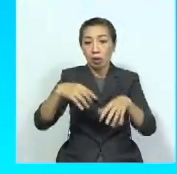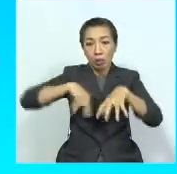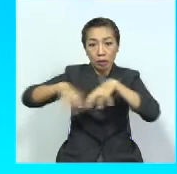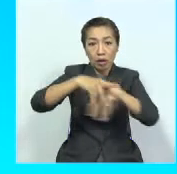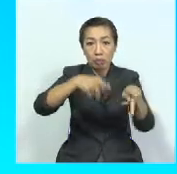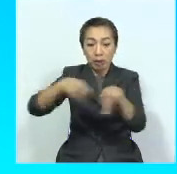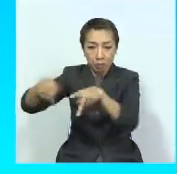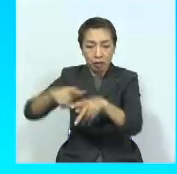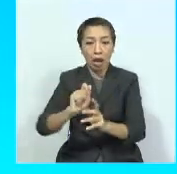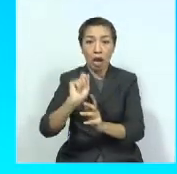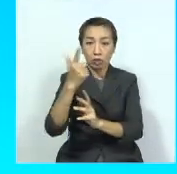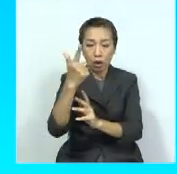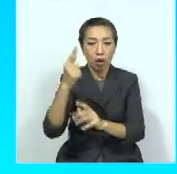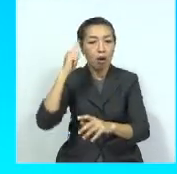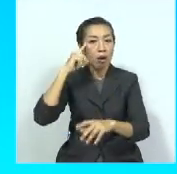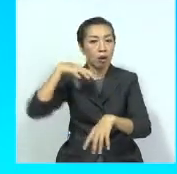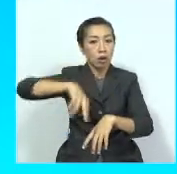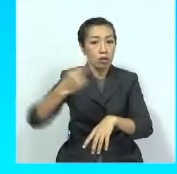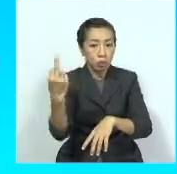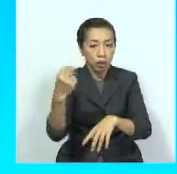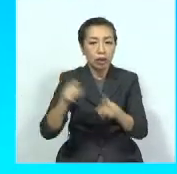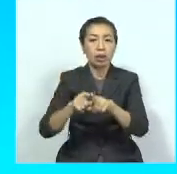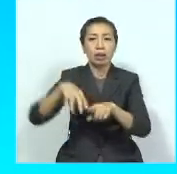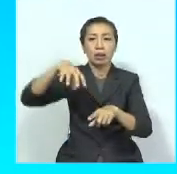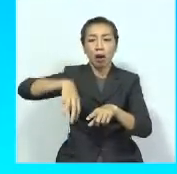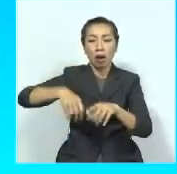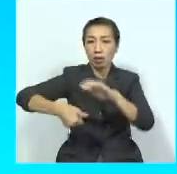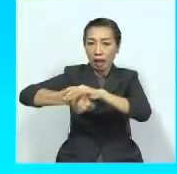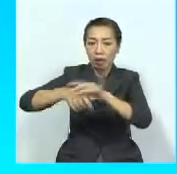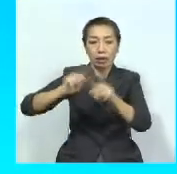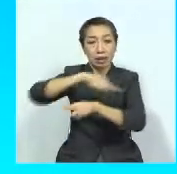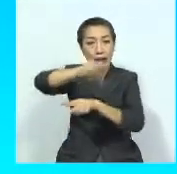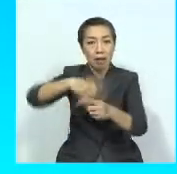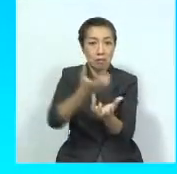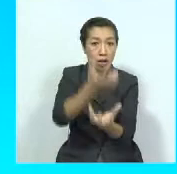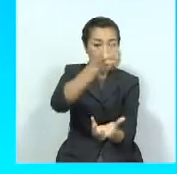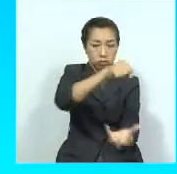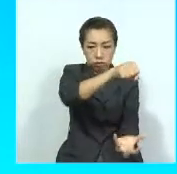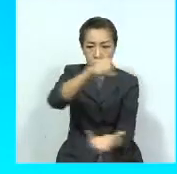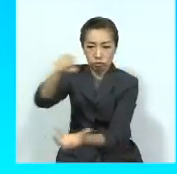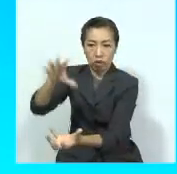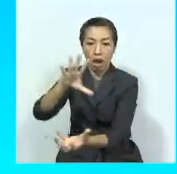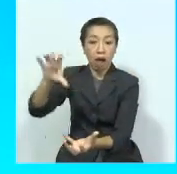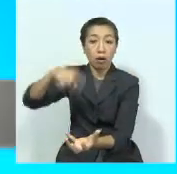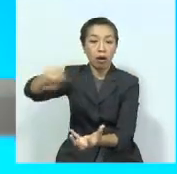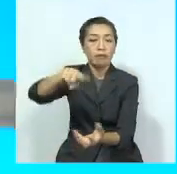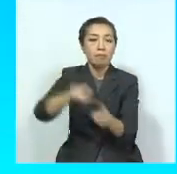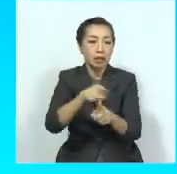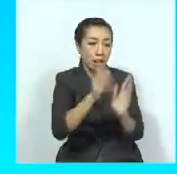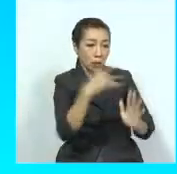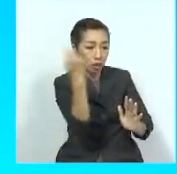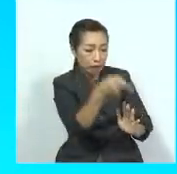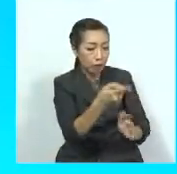างทองเกาะสมุยเกาะพะงันและเกาะเต่าโดยนำปิ่นโตมาใช้จำนวน500เถาสำหรับใส่อาหารให้แก่นักท่องเ